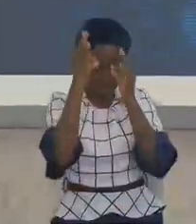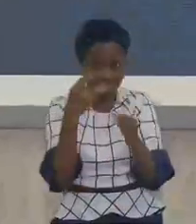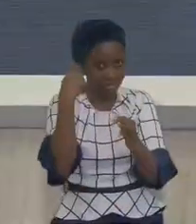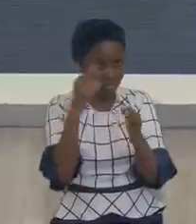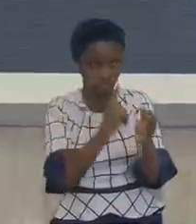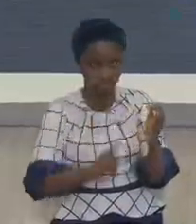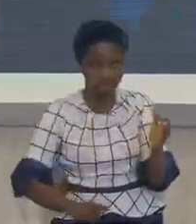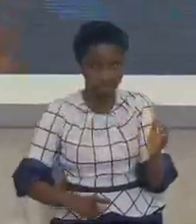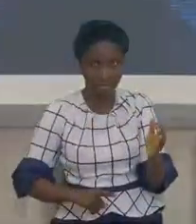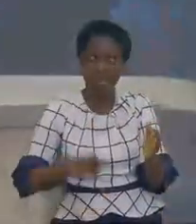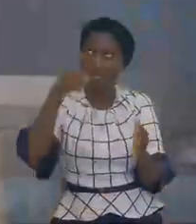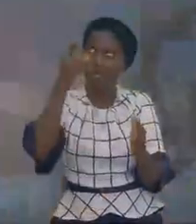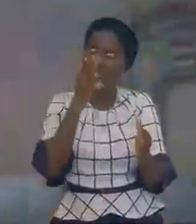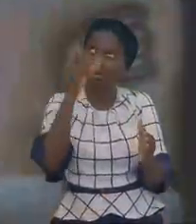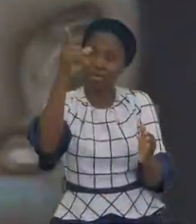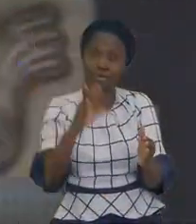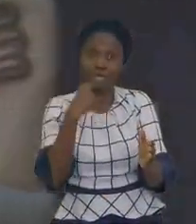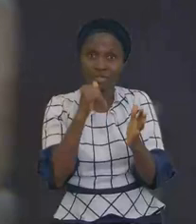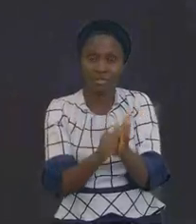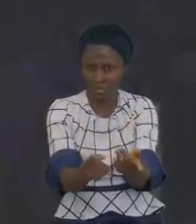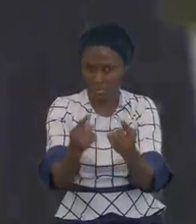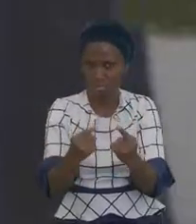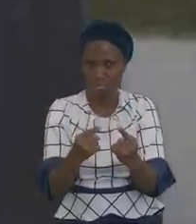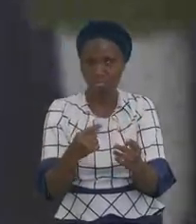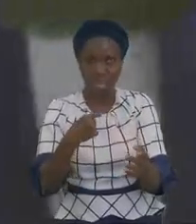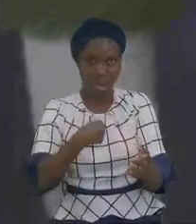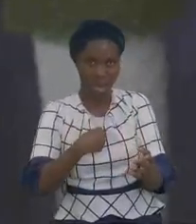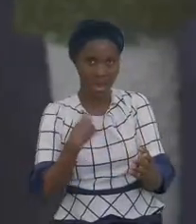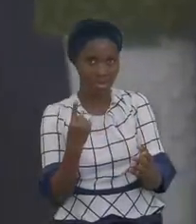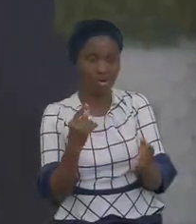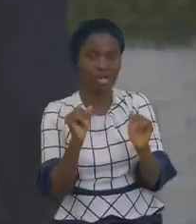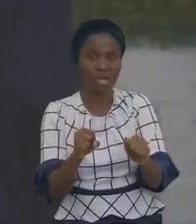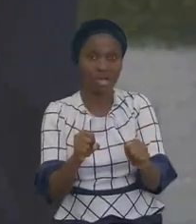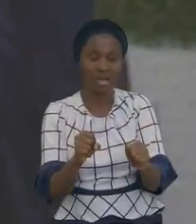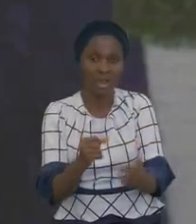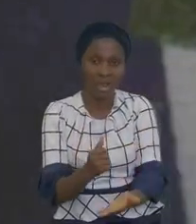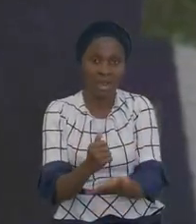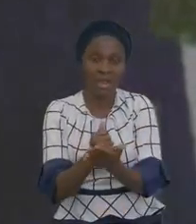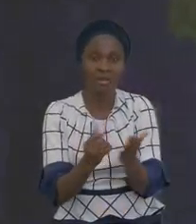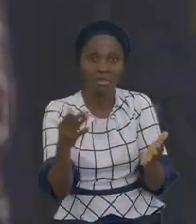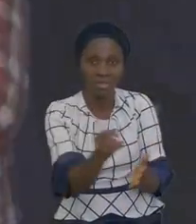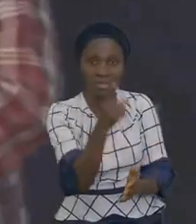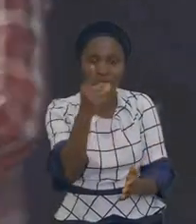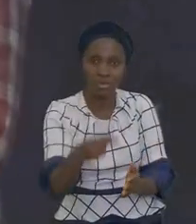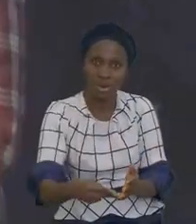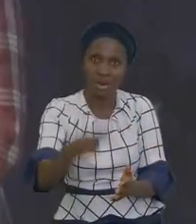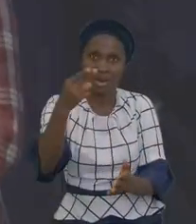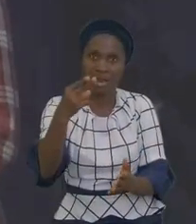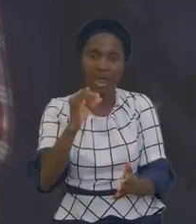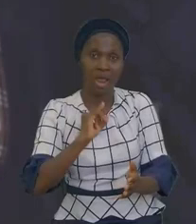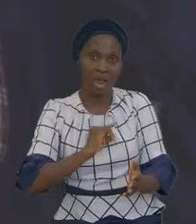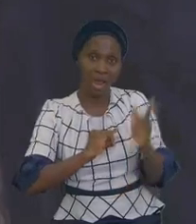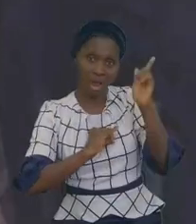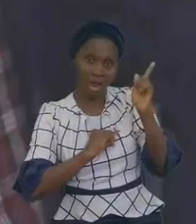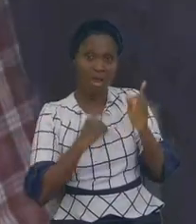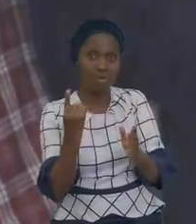dit, viens. Je suis le seul qui peut te libérer. Viens. Je suis le seul qui peut